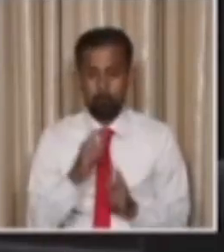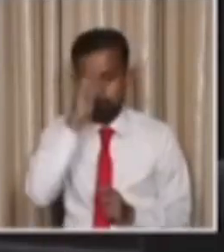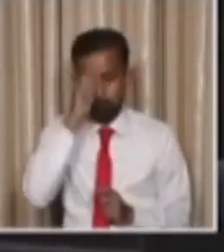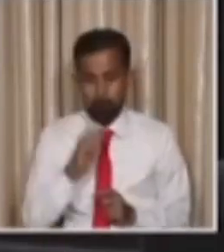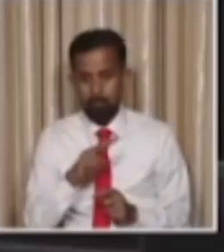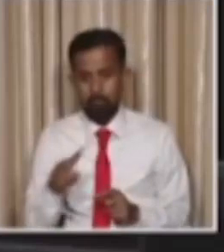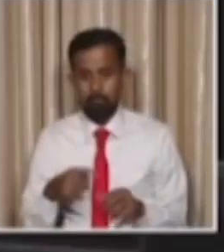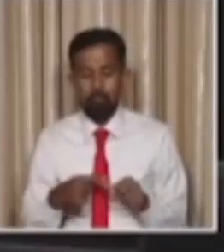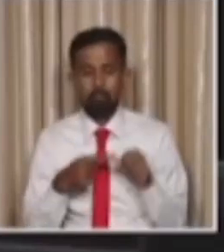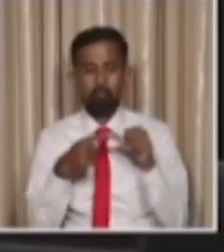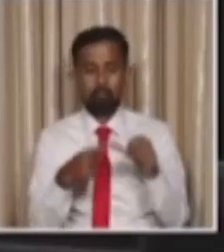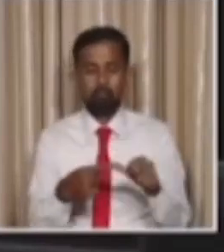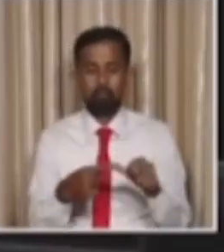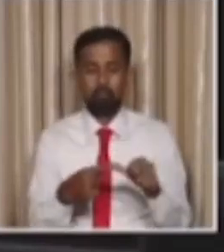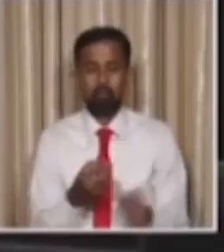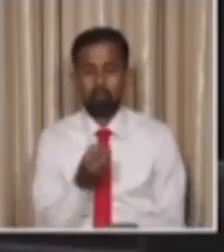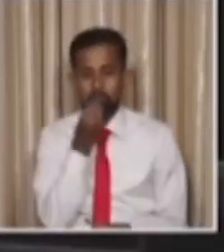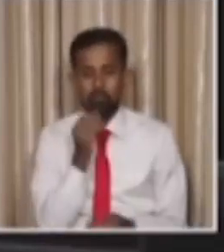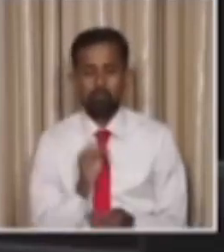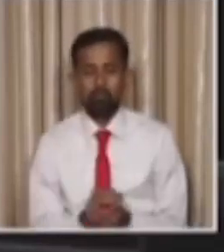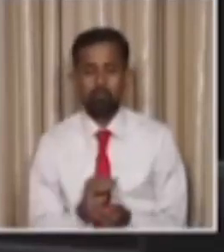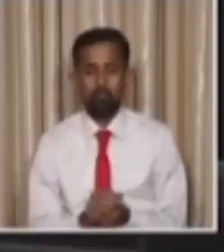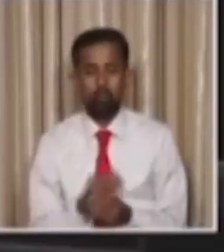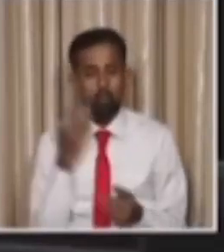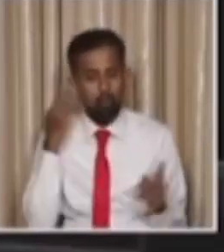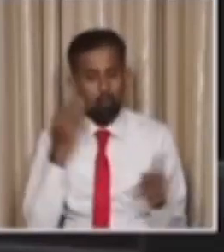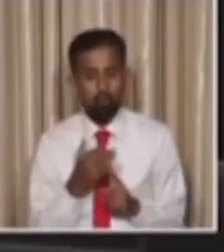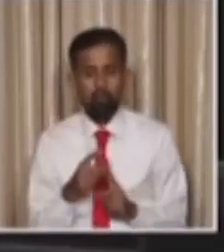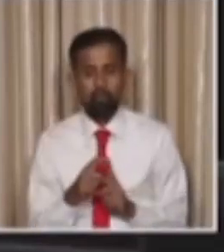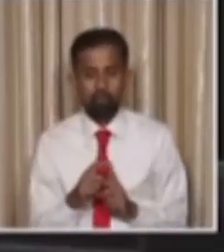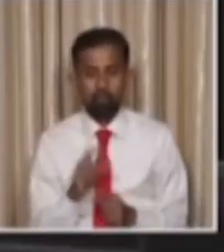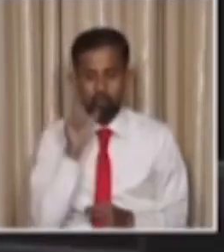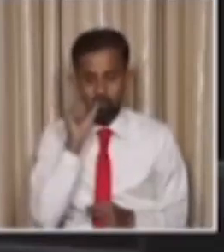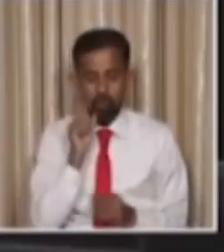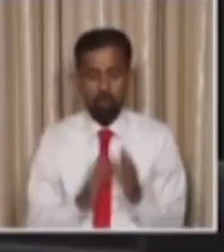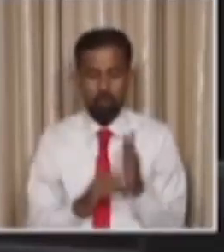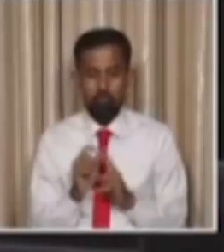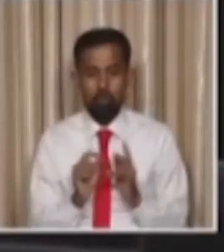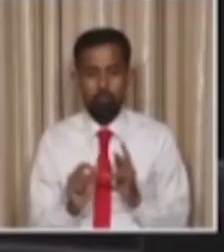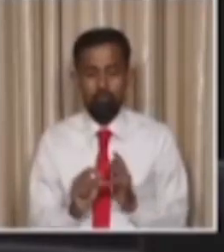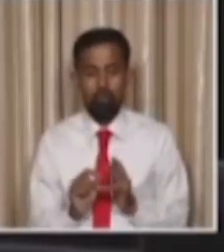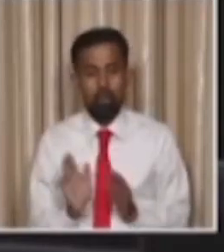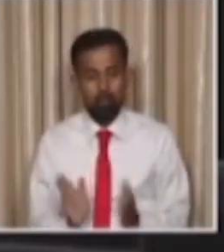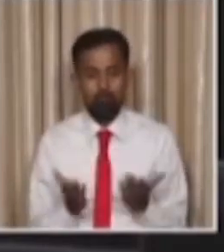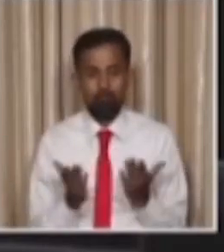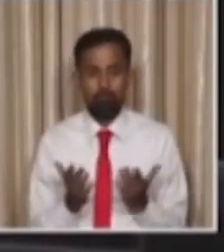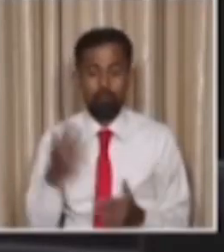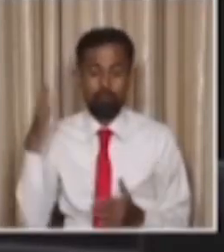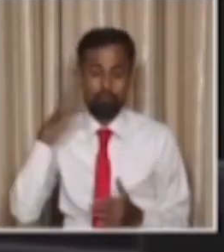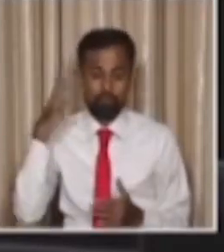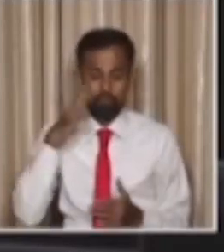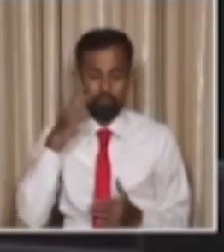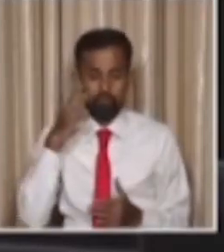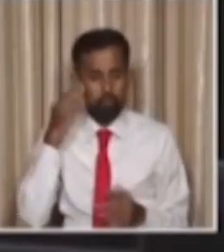පිළිතුර විශේෂයෙන්ම ආහාර සුරක්ෂිතතාවය පිළිබඳව දැඩි අවධානයක් අමාත්‍යාංශයකට යොමු කරලා නියගය